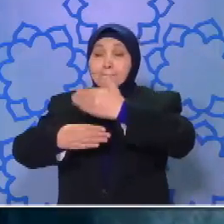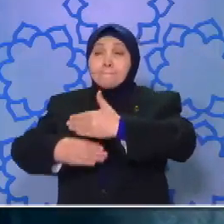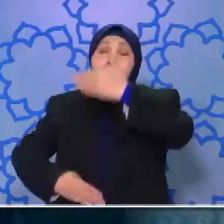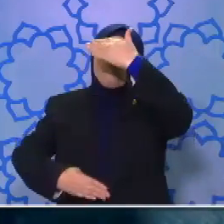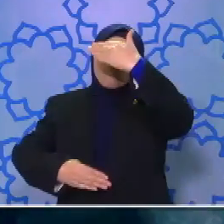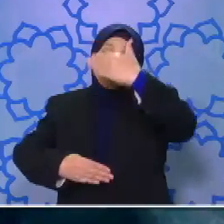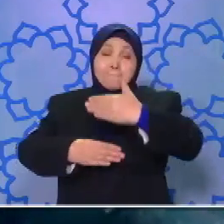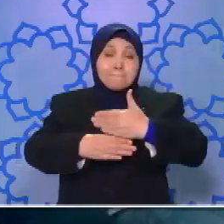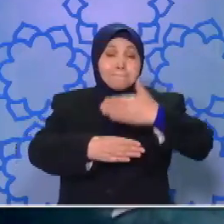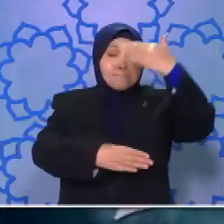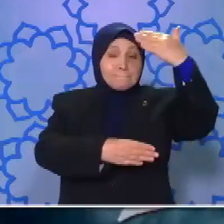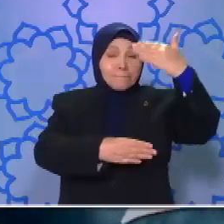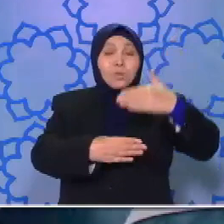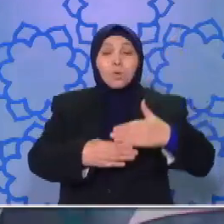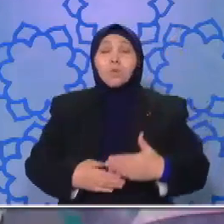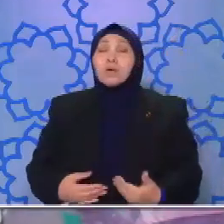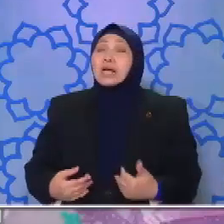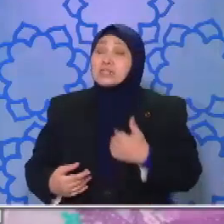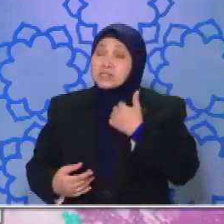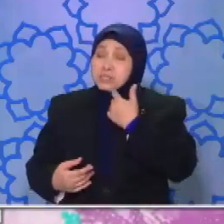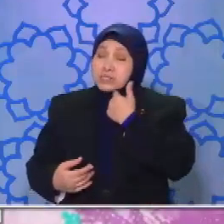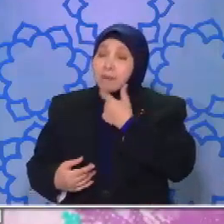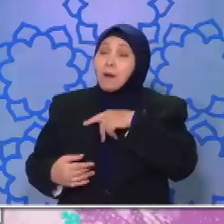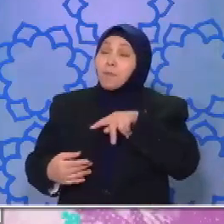ammal jidaru fakana